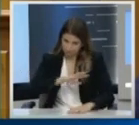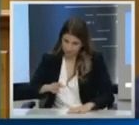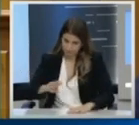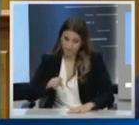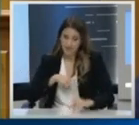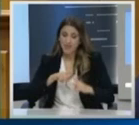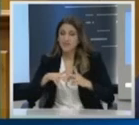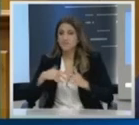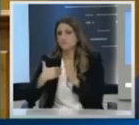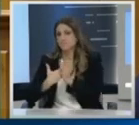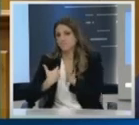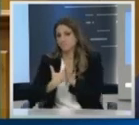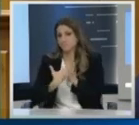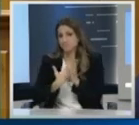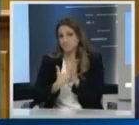αποδεικνύει